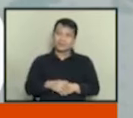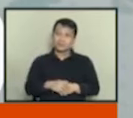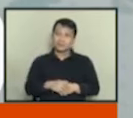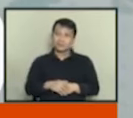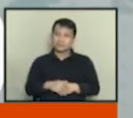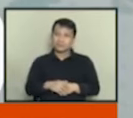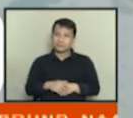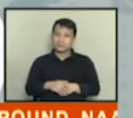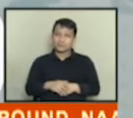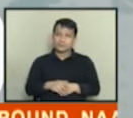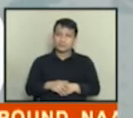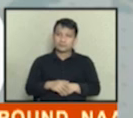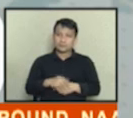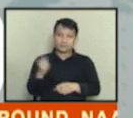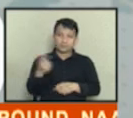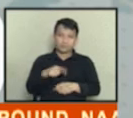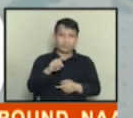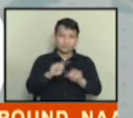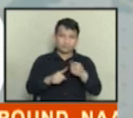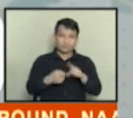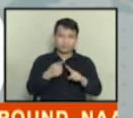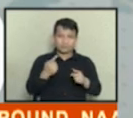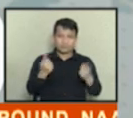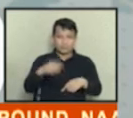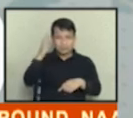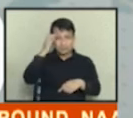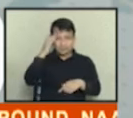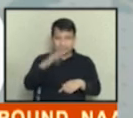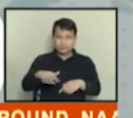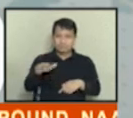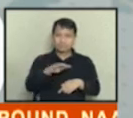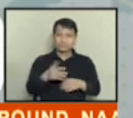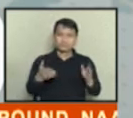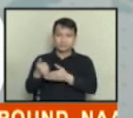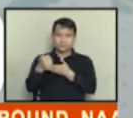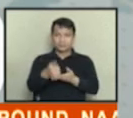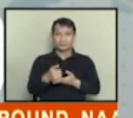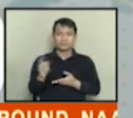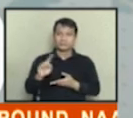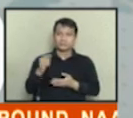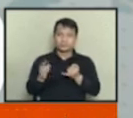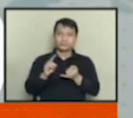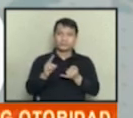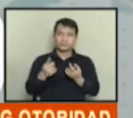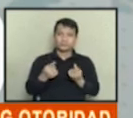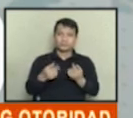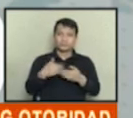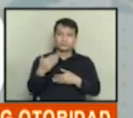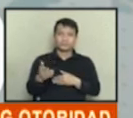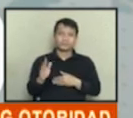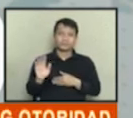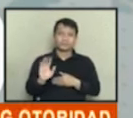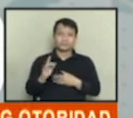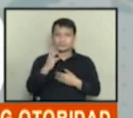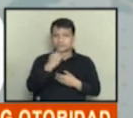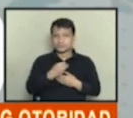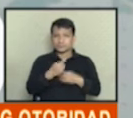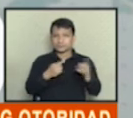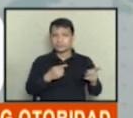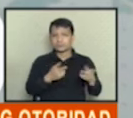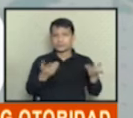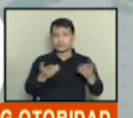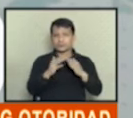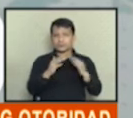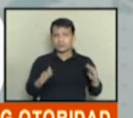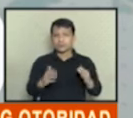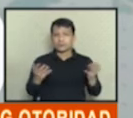So, lahat ng mga kaibigan mo, kakilala, humingi ka ng tulong sa kanila, for the last time, sabihin na lang kung saan nakatira ito, kung